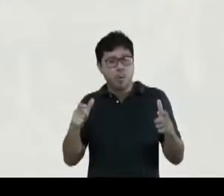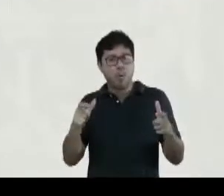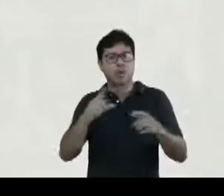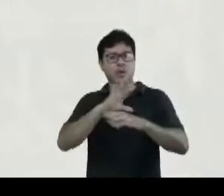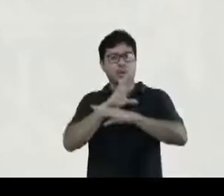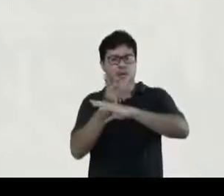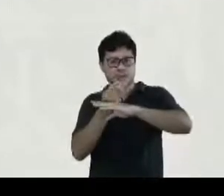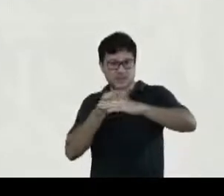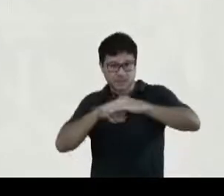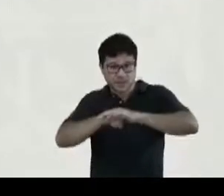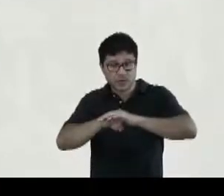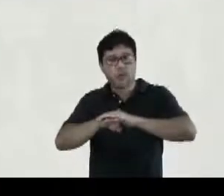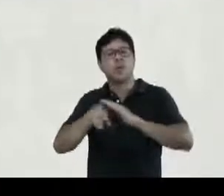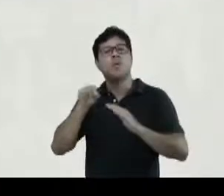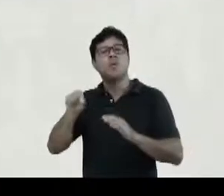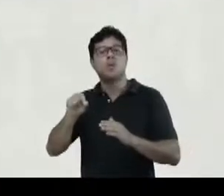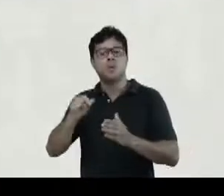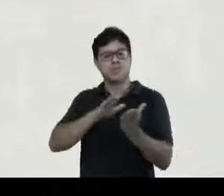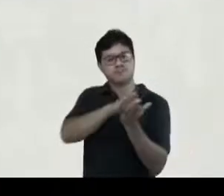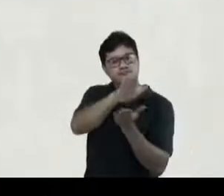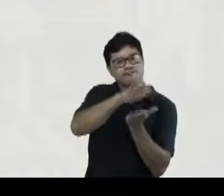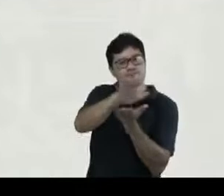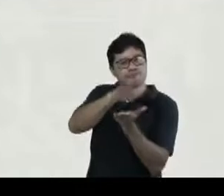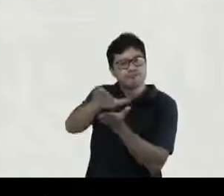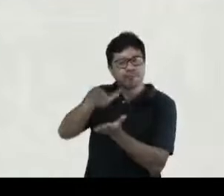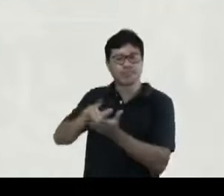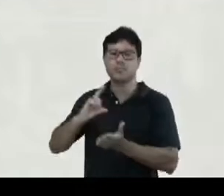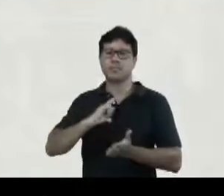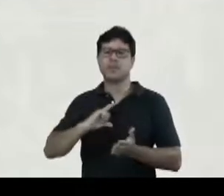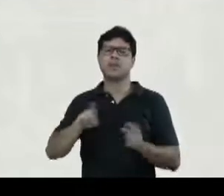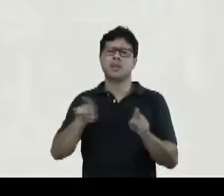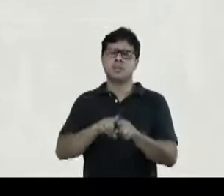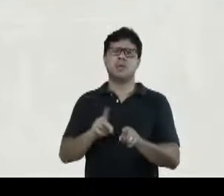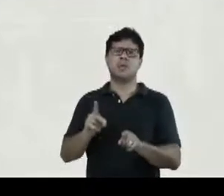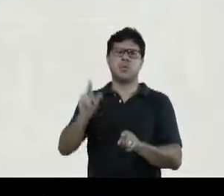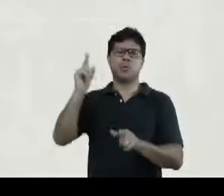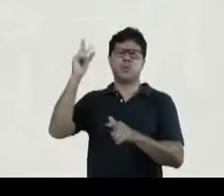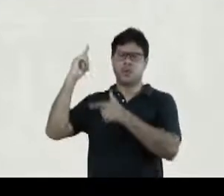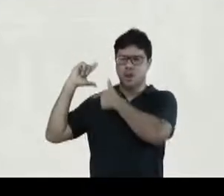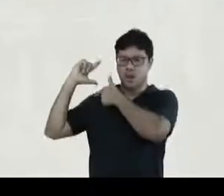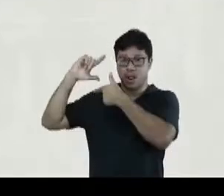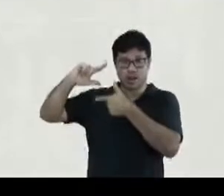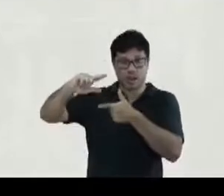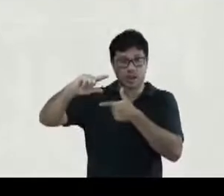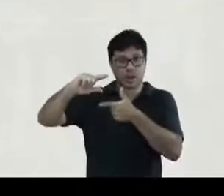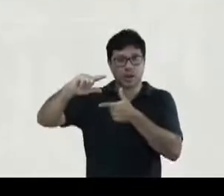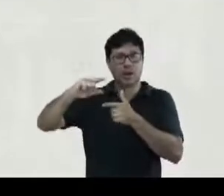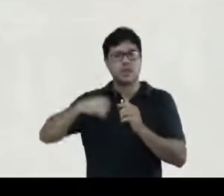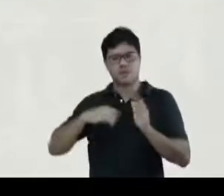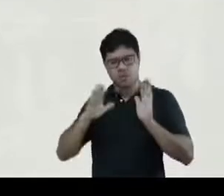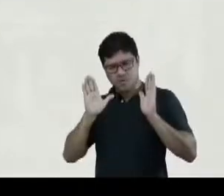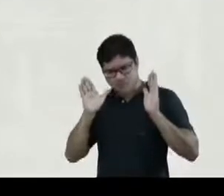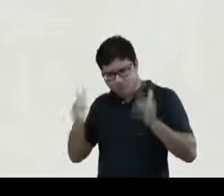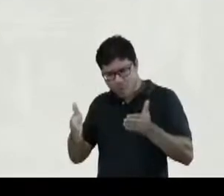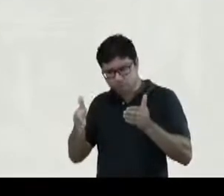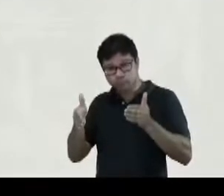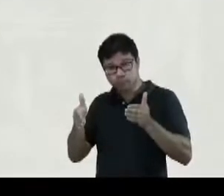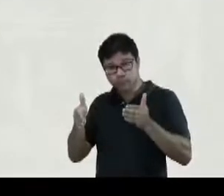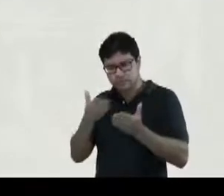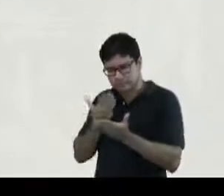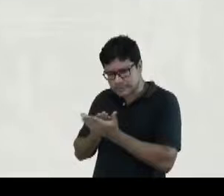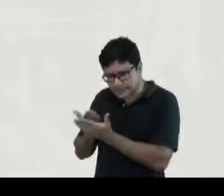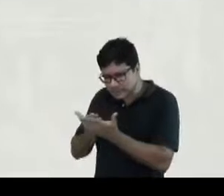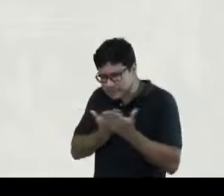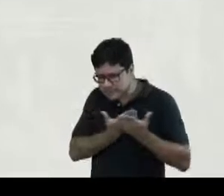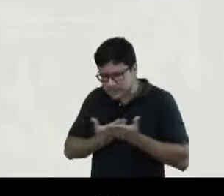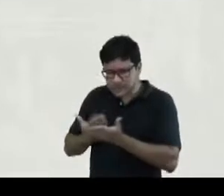bei. In ebenfalls langer Tradition widmen sie sich auch der Erschließung von Beständen,